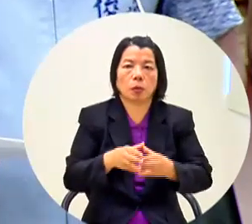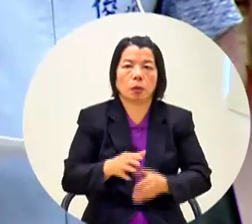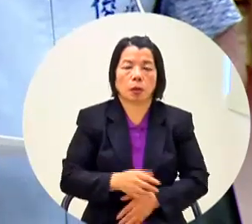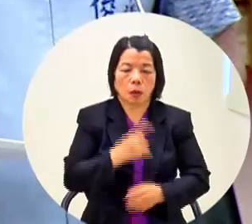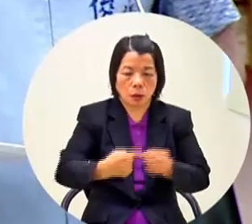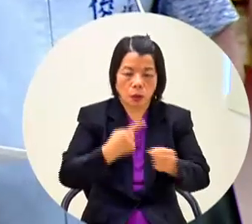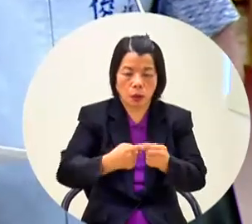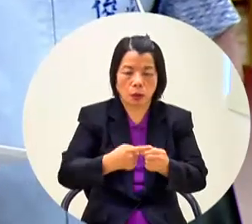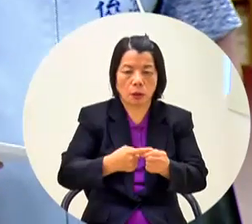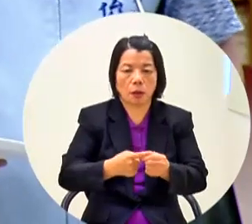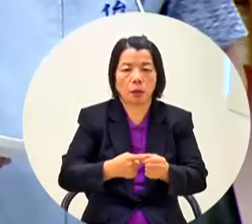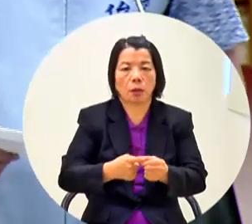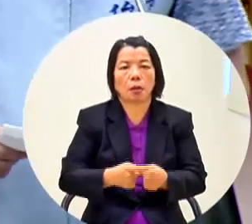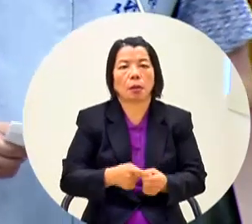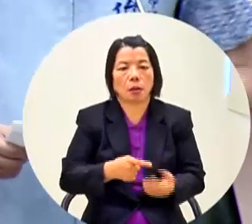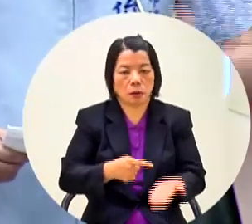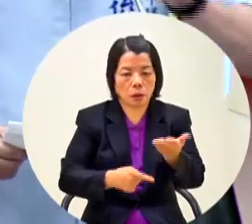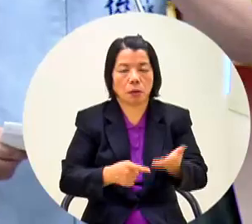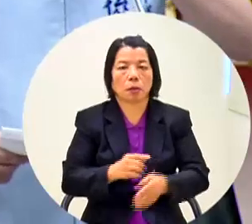来有这么多的